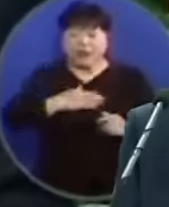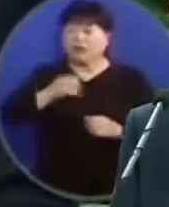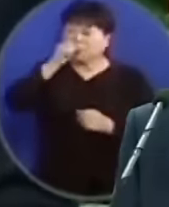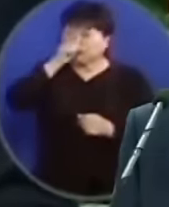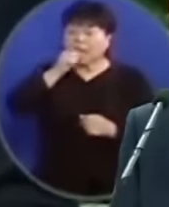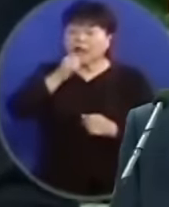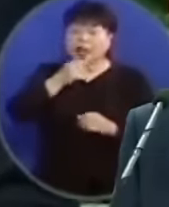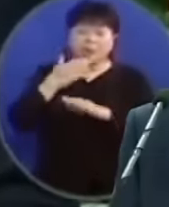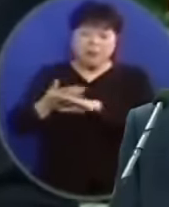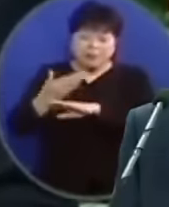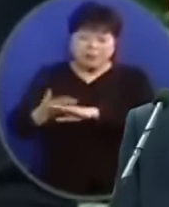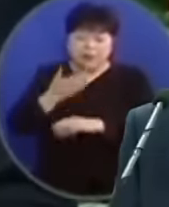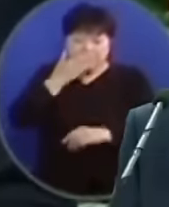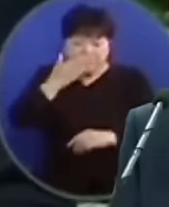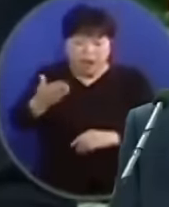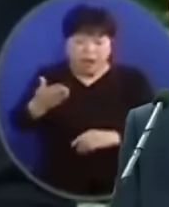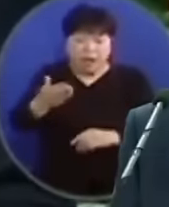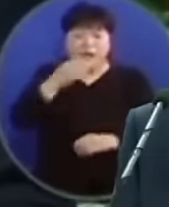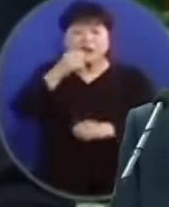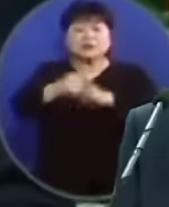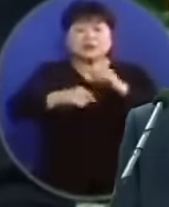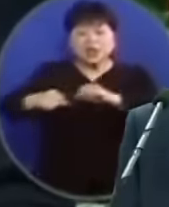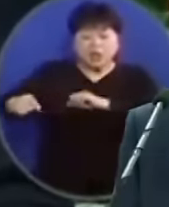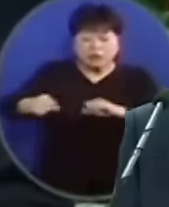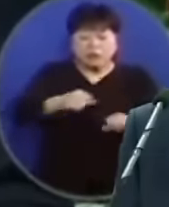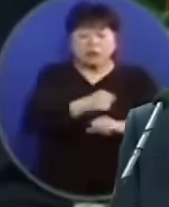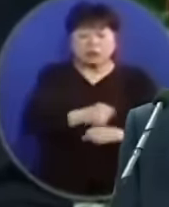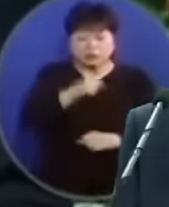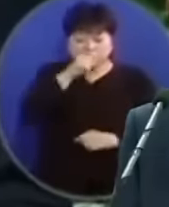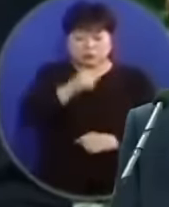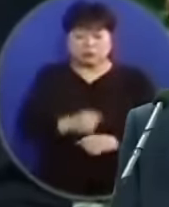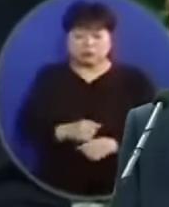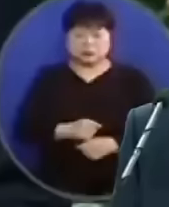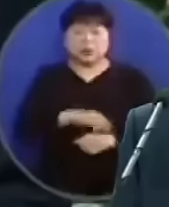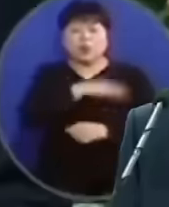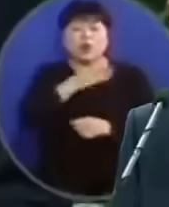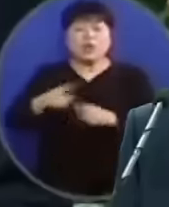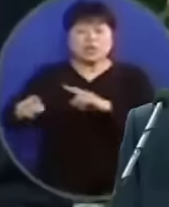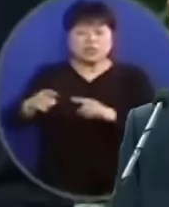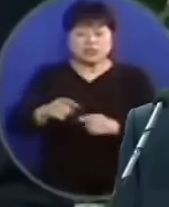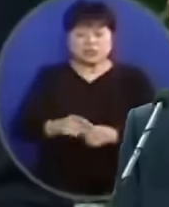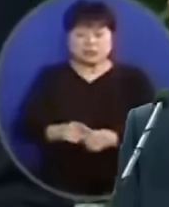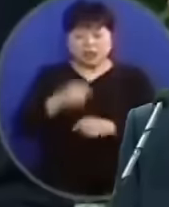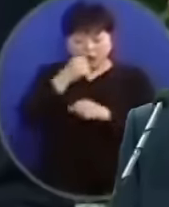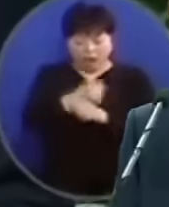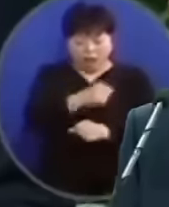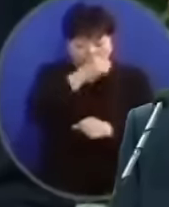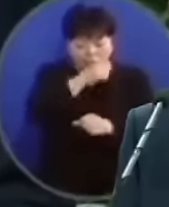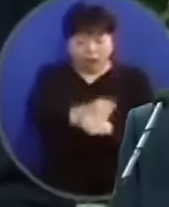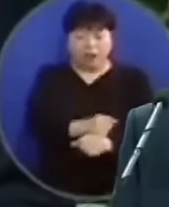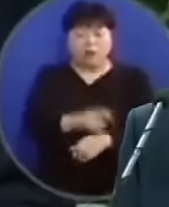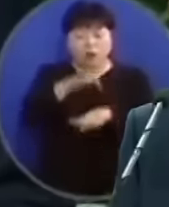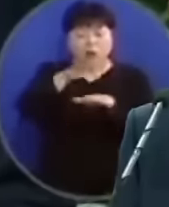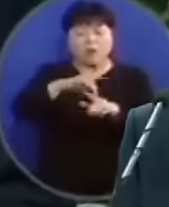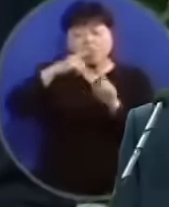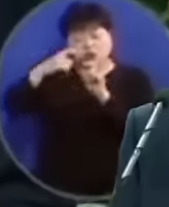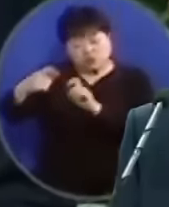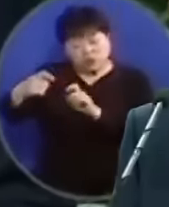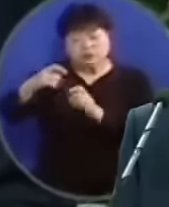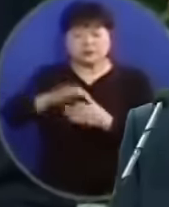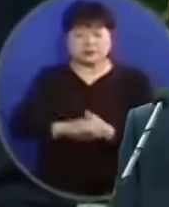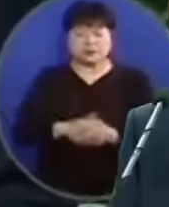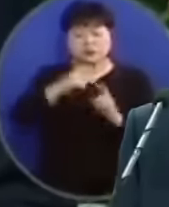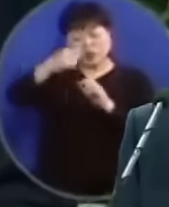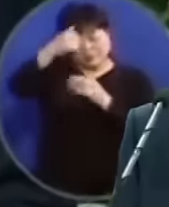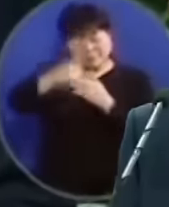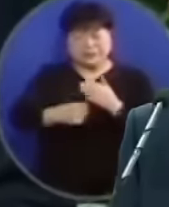있고 하나님께로부터 자유롭게 행동할 수 있는 주권 행사를 하라고 마귀가 그 꾀임을 주었어. 그